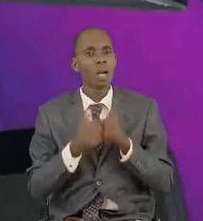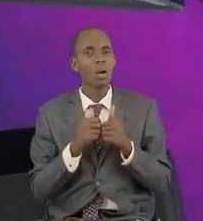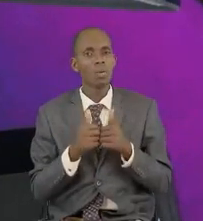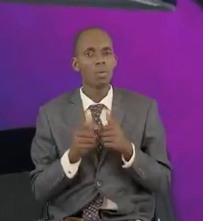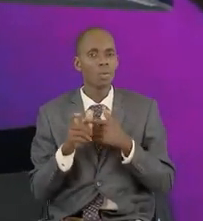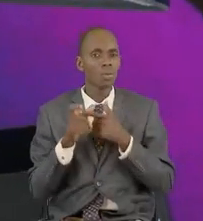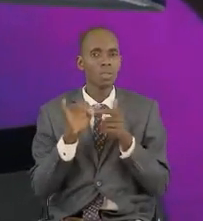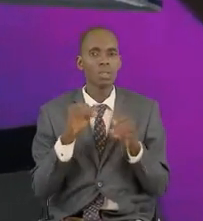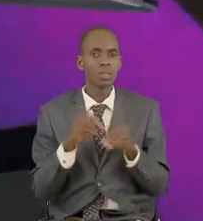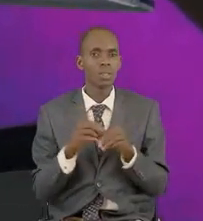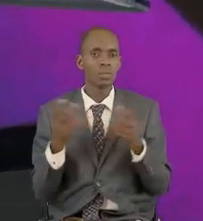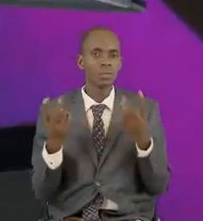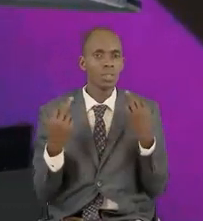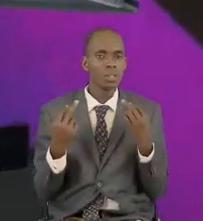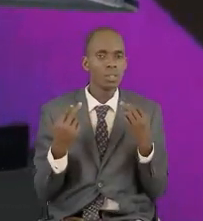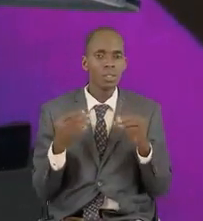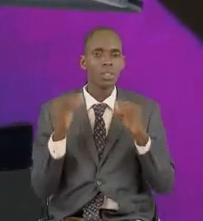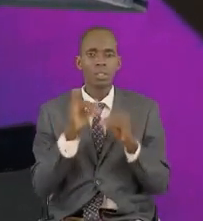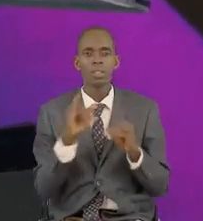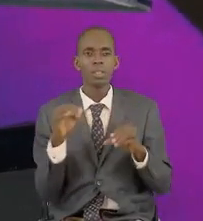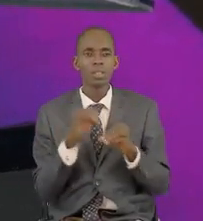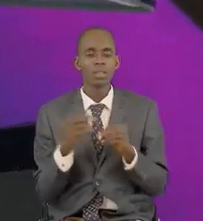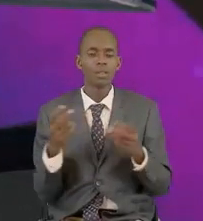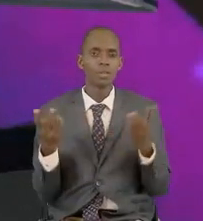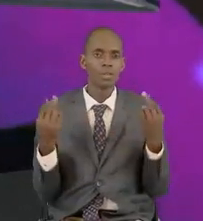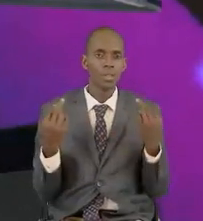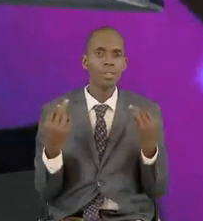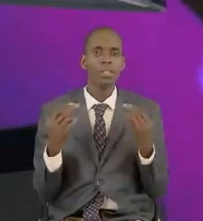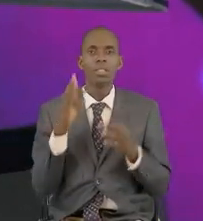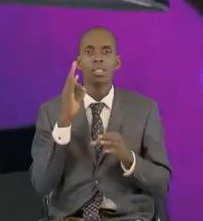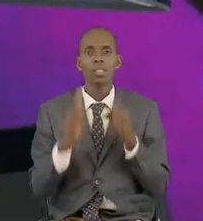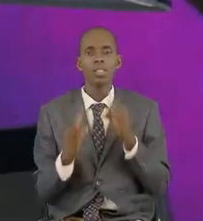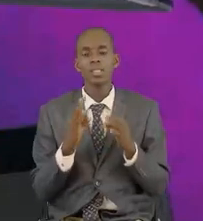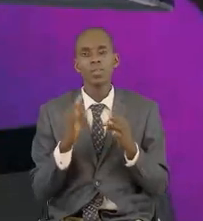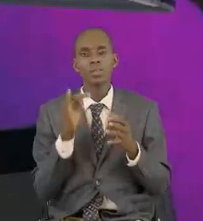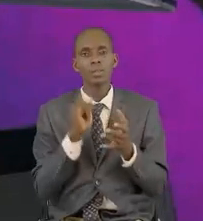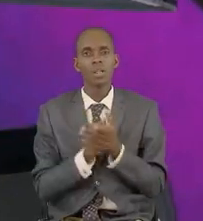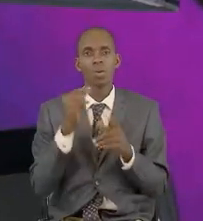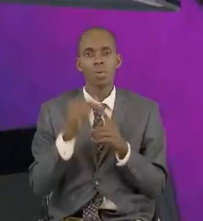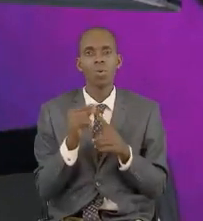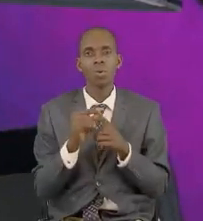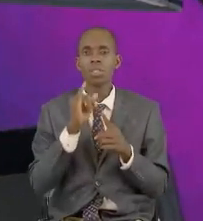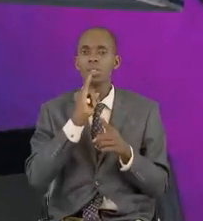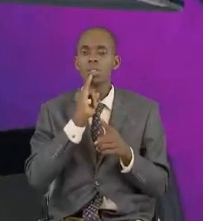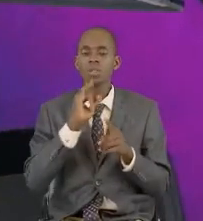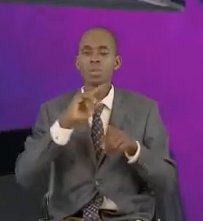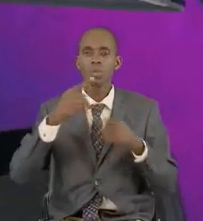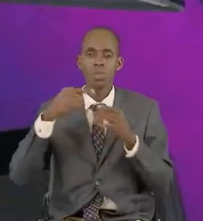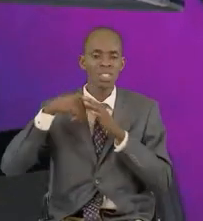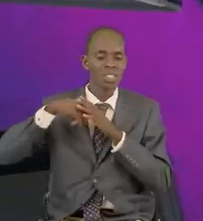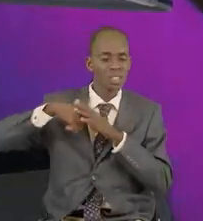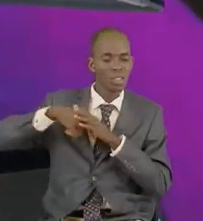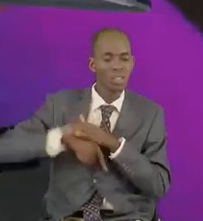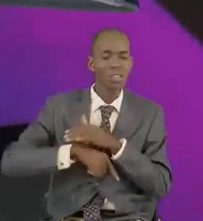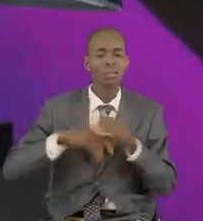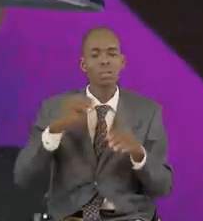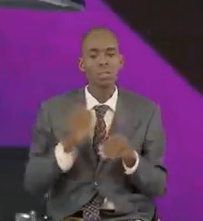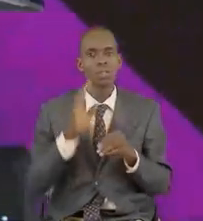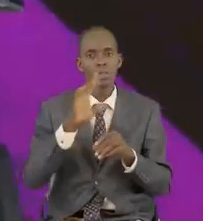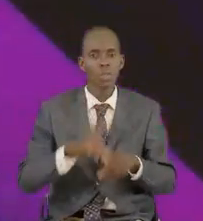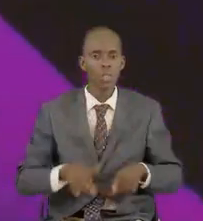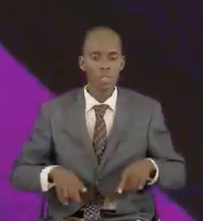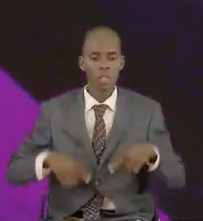de cette préoccupation si il courait en 20 ou travailleur en vain est-ce que la